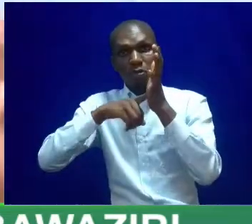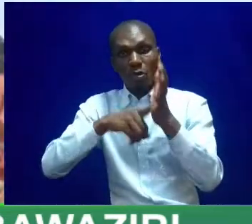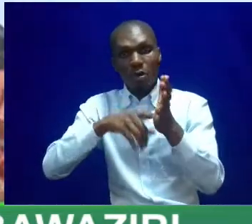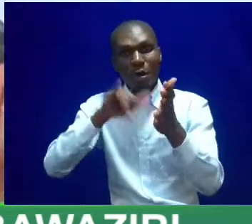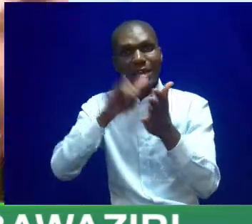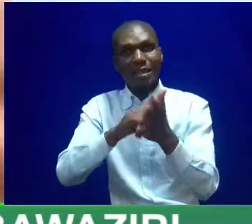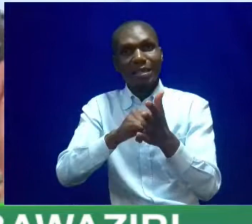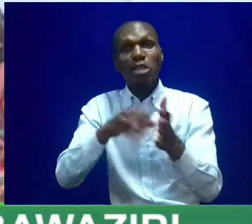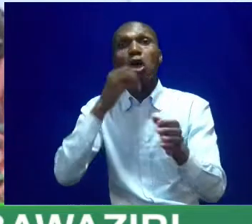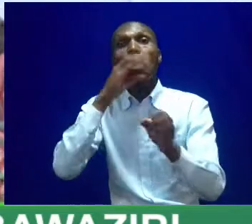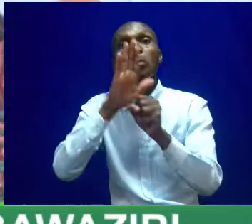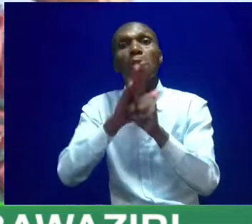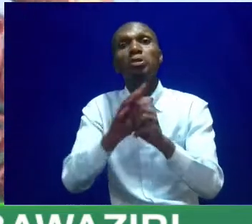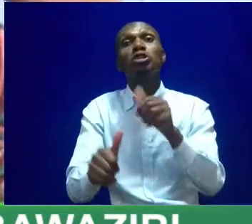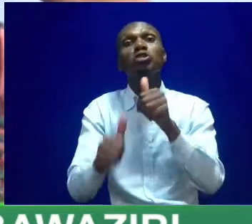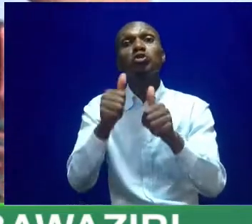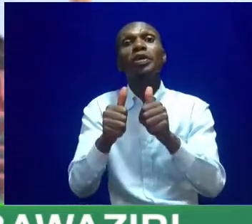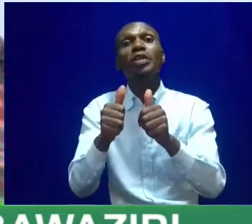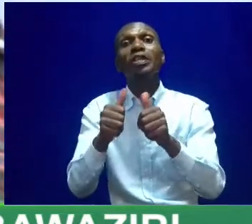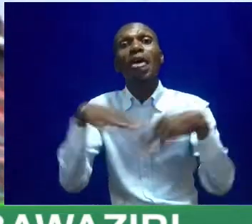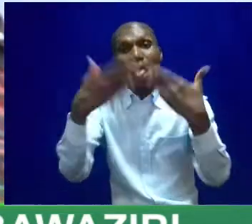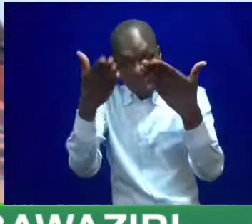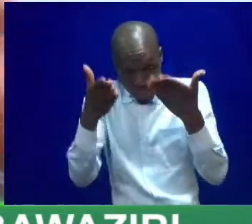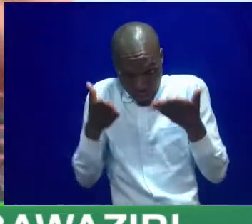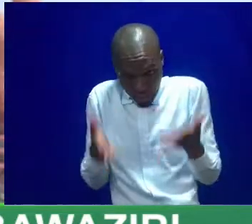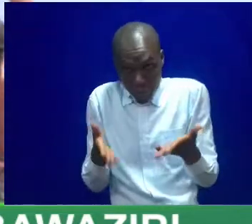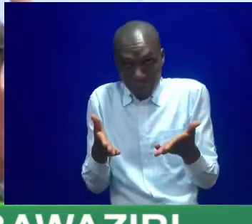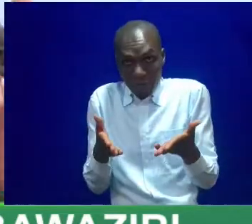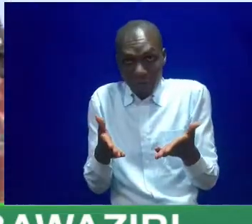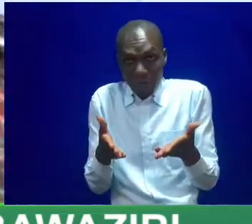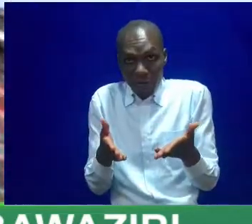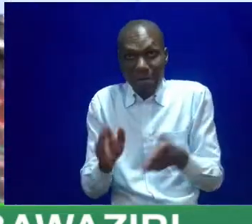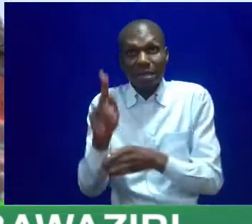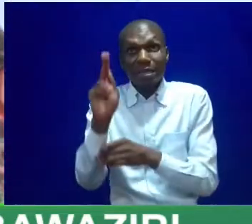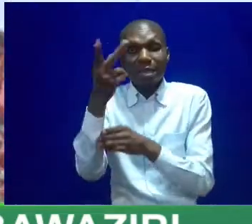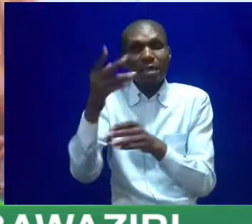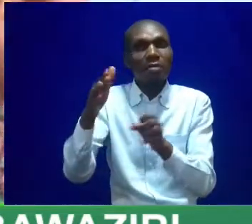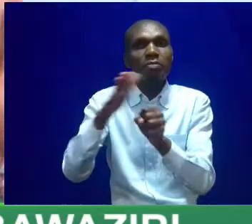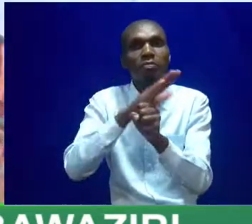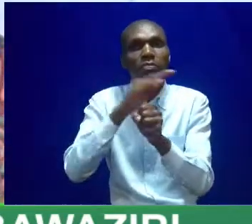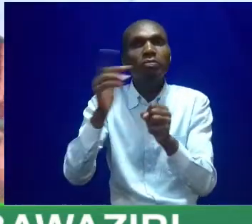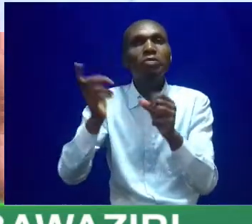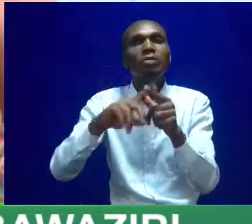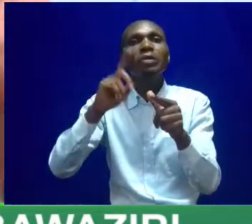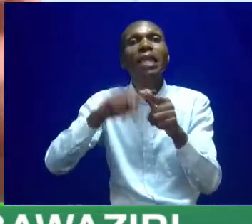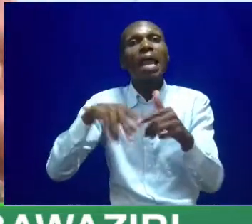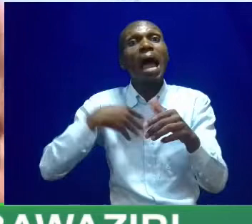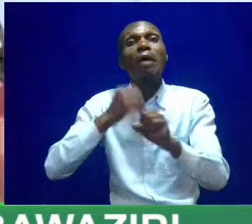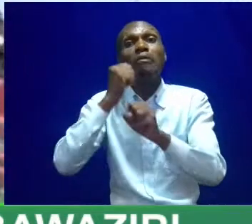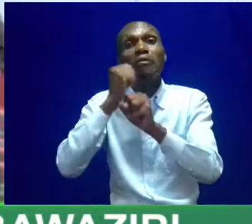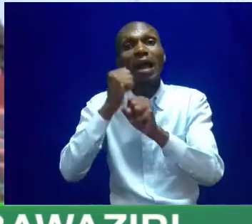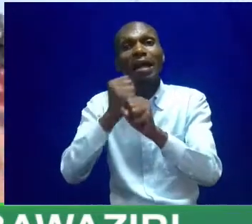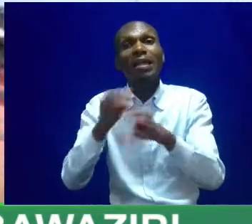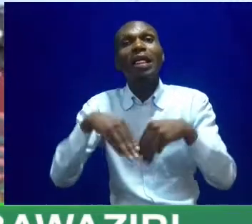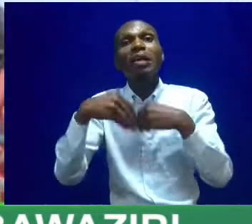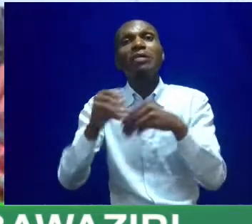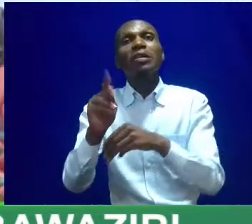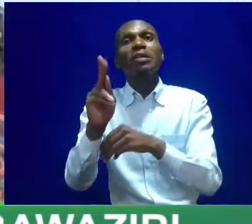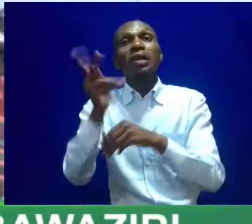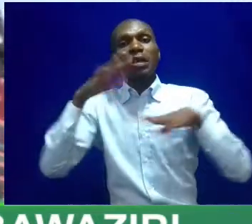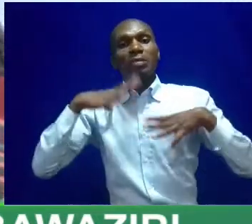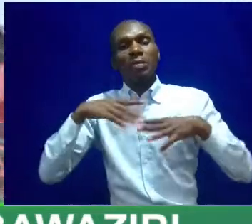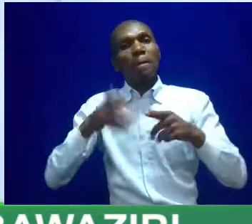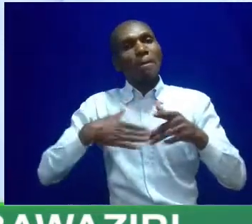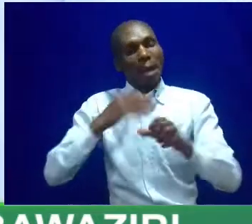zile ahadi ambazo aliziweka katika taifa nzima zinafikia wananchi. Hiyo sisi ndio